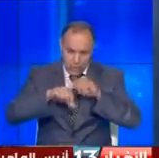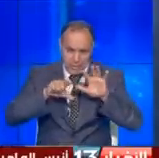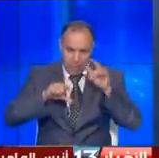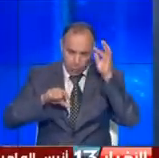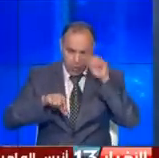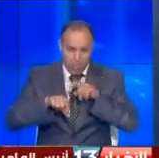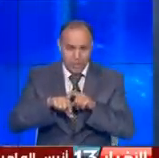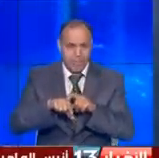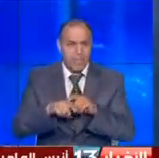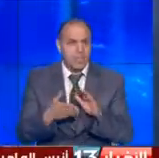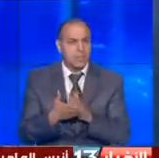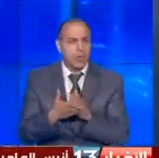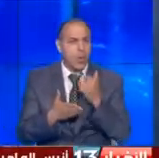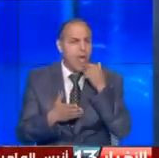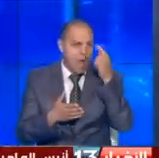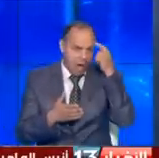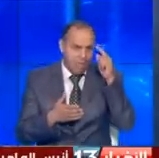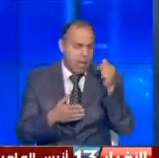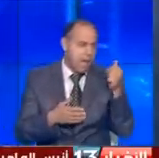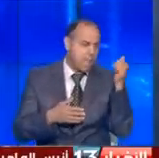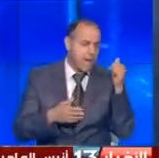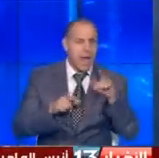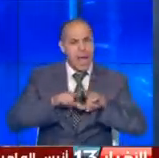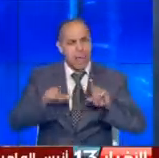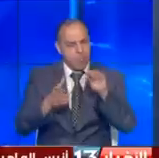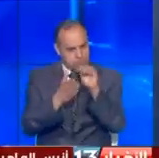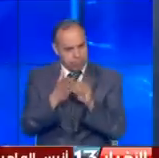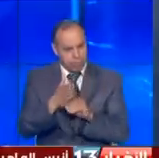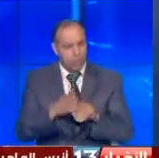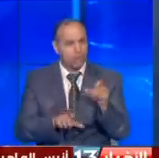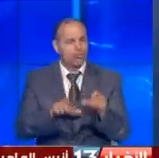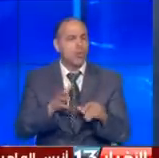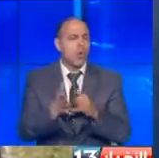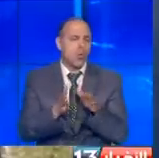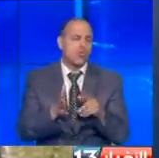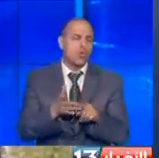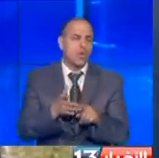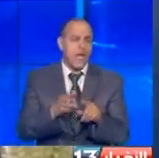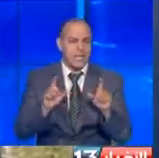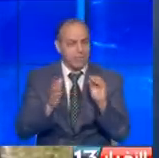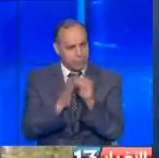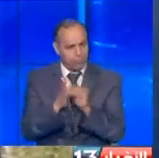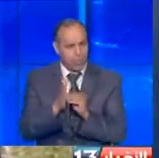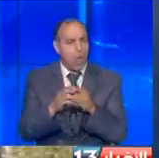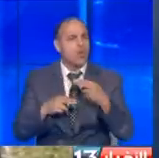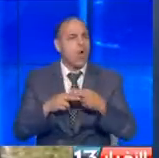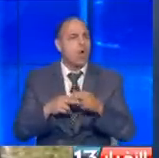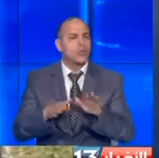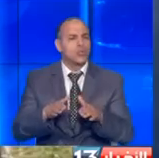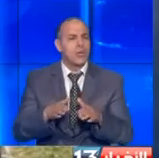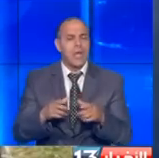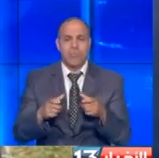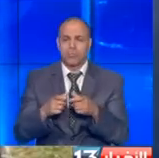تونس. تشكيلة تقريبا كما قدمناها البارحة في نشرات الأخبار وفي برنامجنا الرياضي على التلفزة الوطنية بشكل حصري،